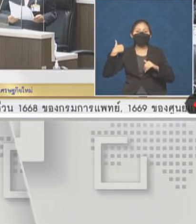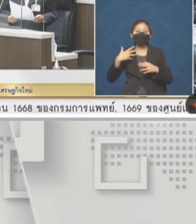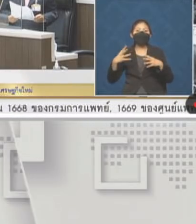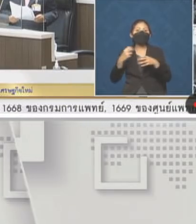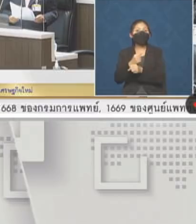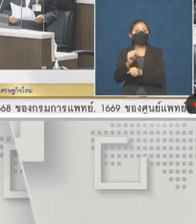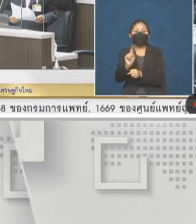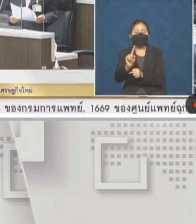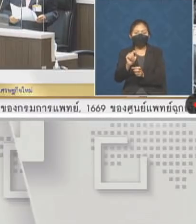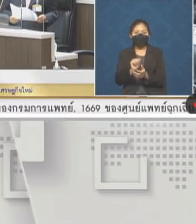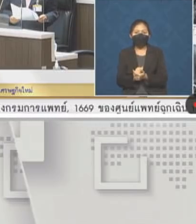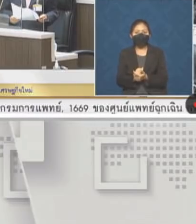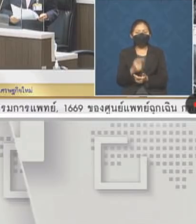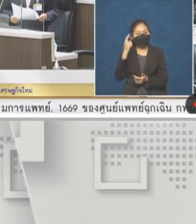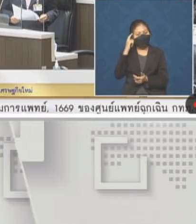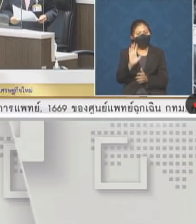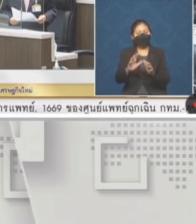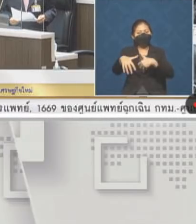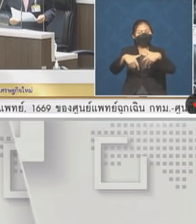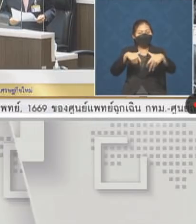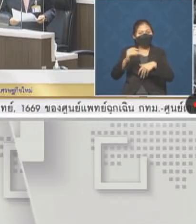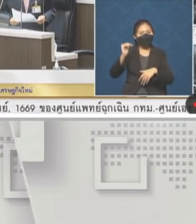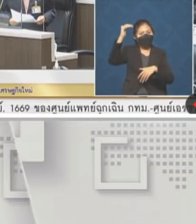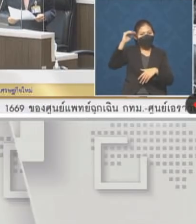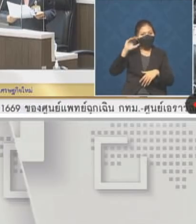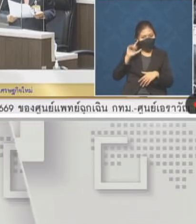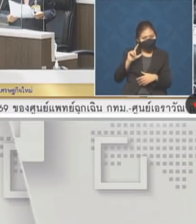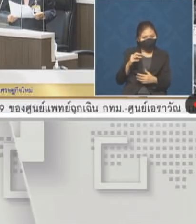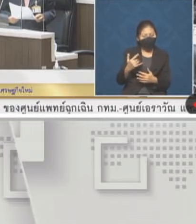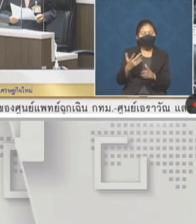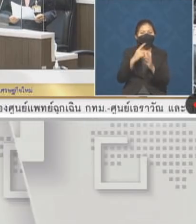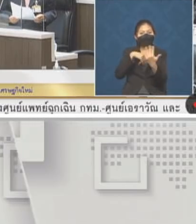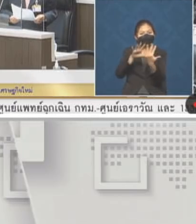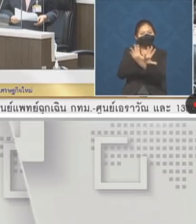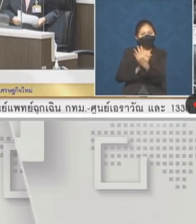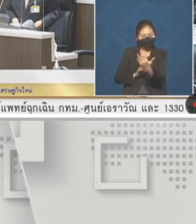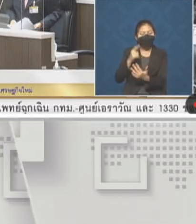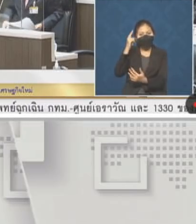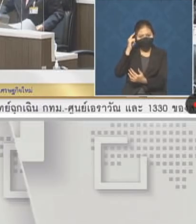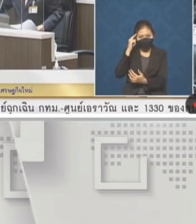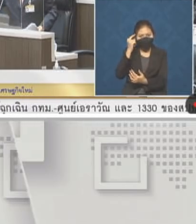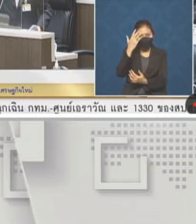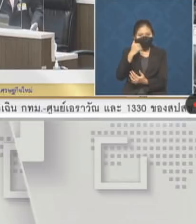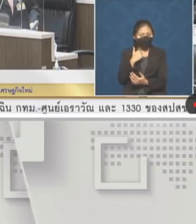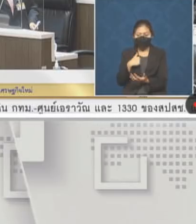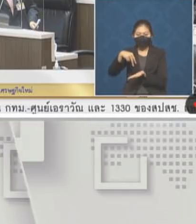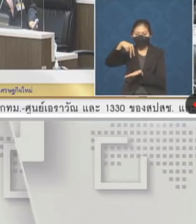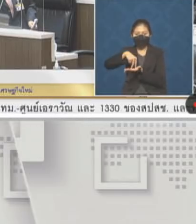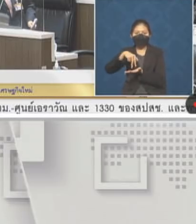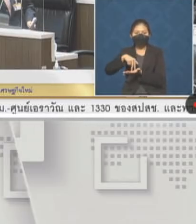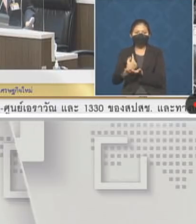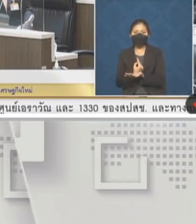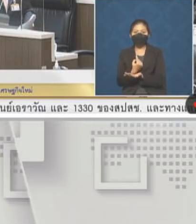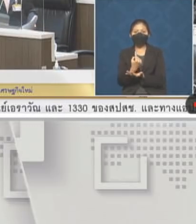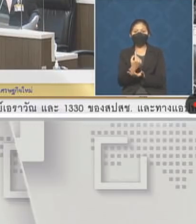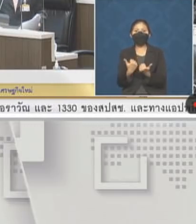องคู่นี้เนี่ยเขาเรียกว่าคุณมิ่งขวัญจะมีคนที่เขาสนิทแต่ทุกอย่างมันเปลี่ยนได้อย่างที่แกบอกไม่รู้คุ